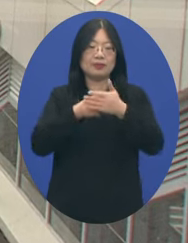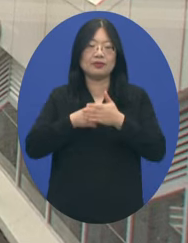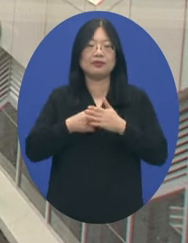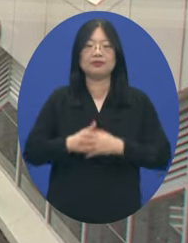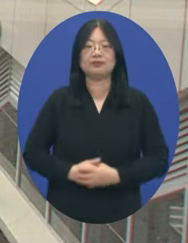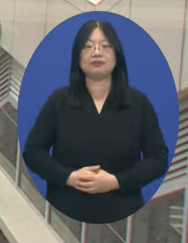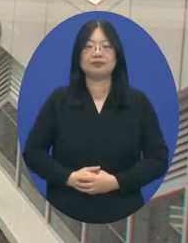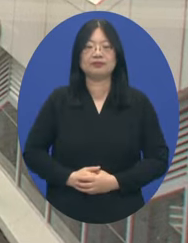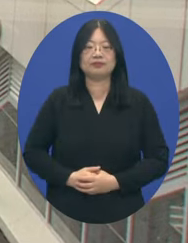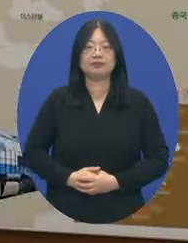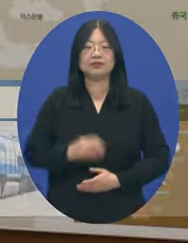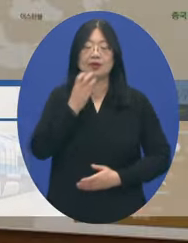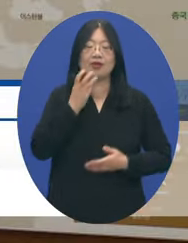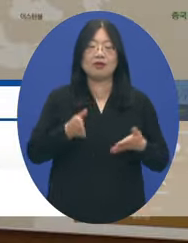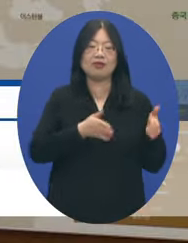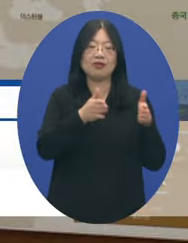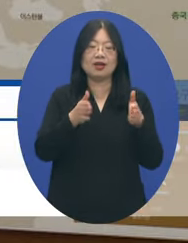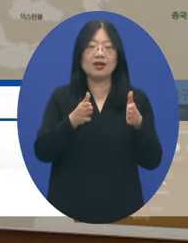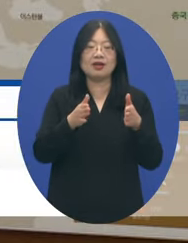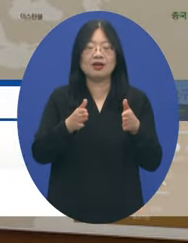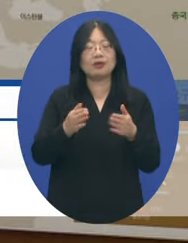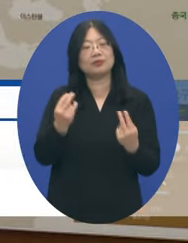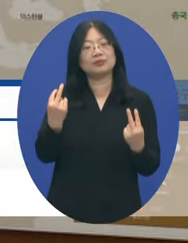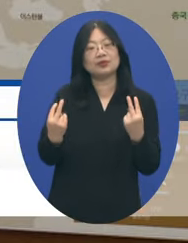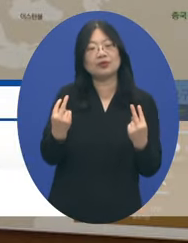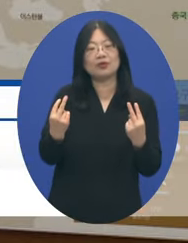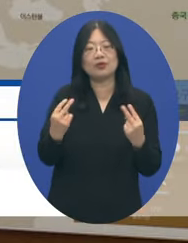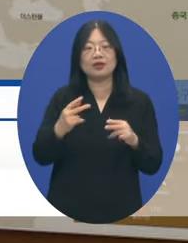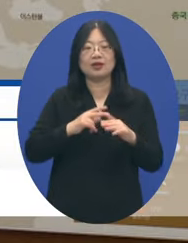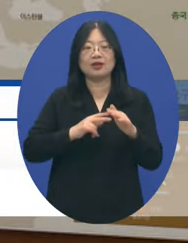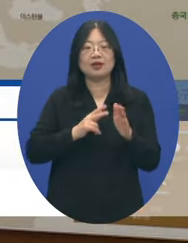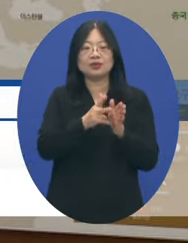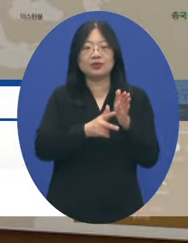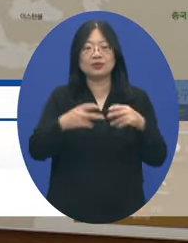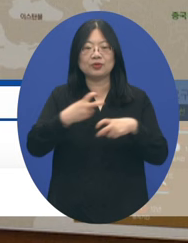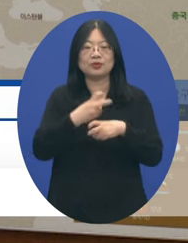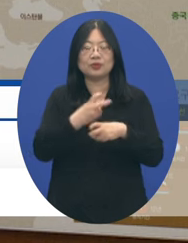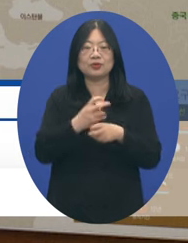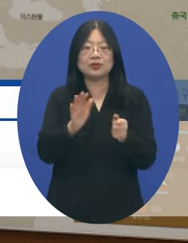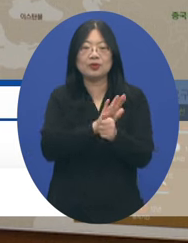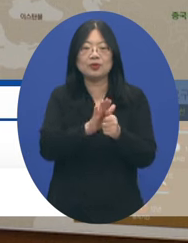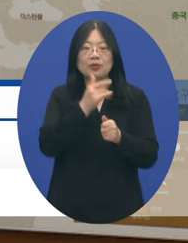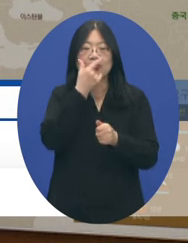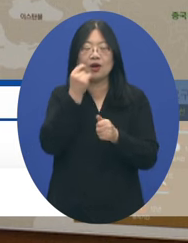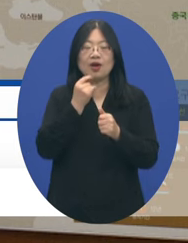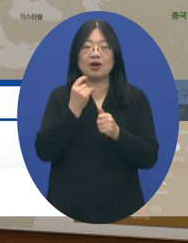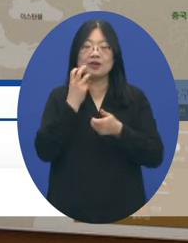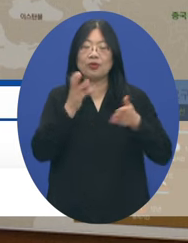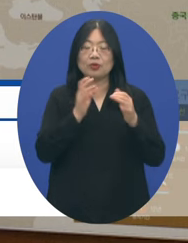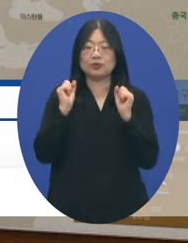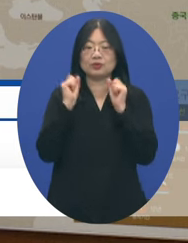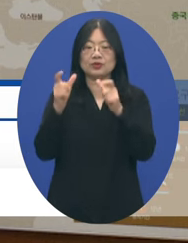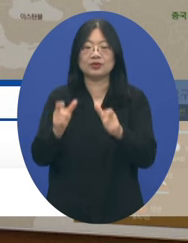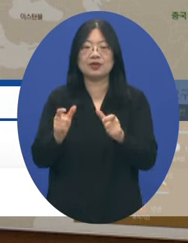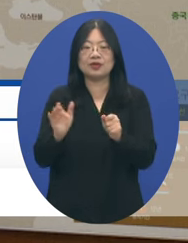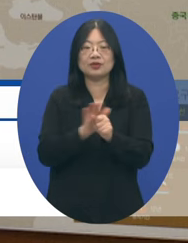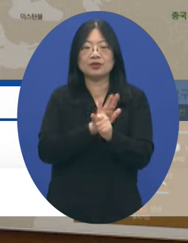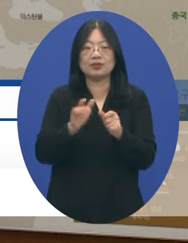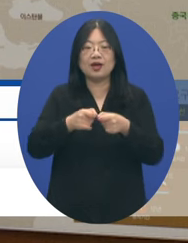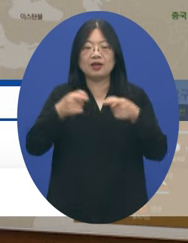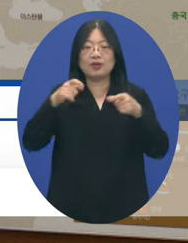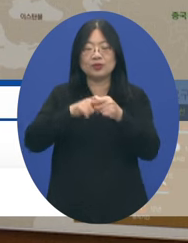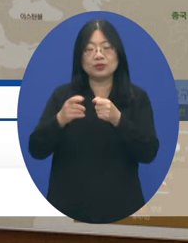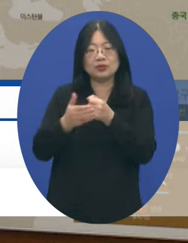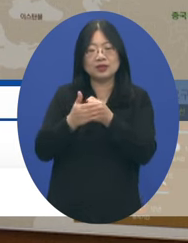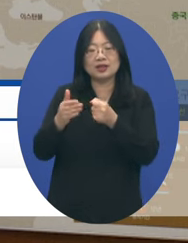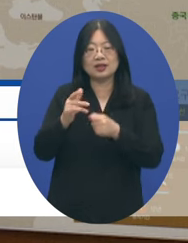전망입니다 저희 경기도는 그 상대적으로 철도교통 서비스가 부족한 경기 북부 지역에 서비스를